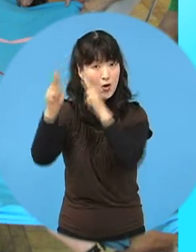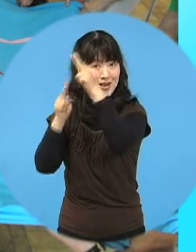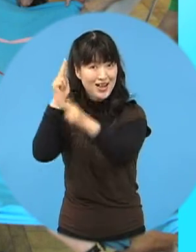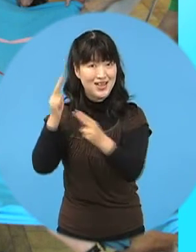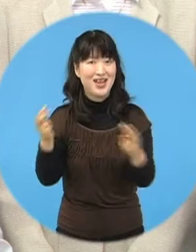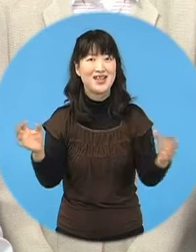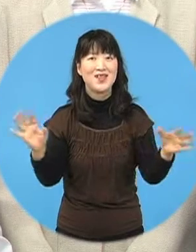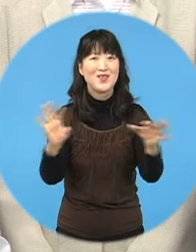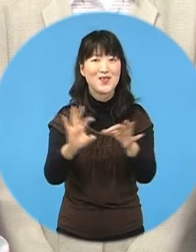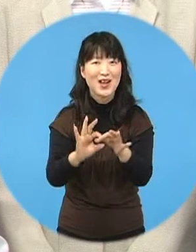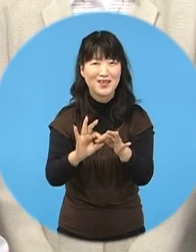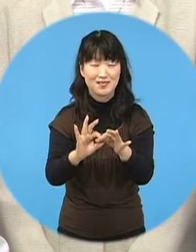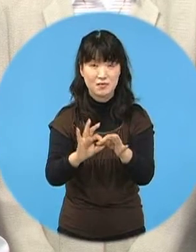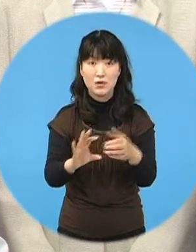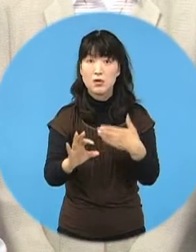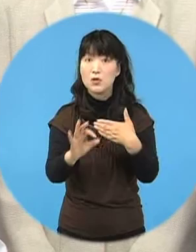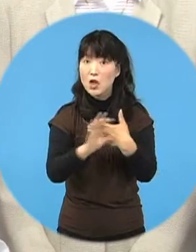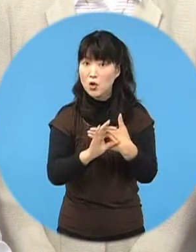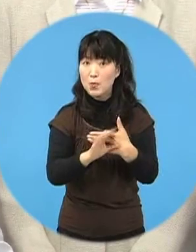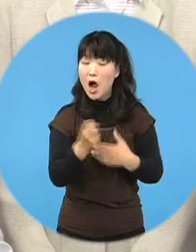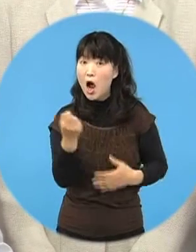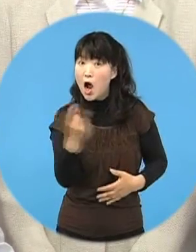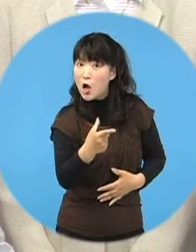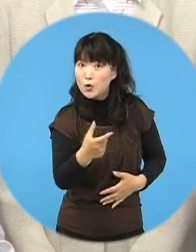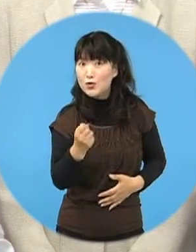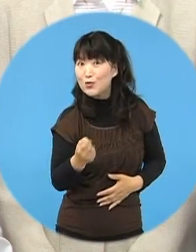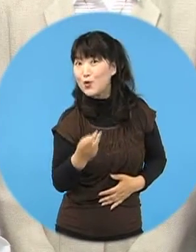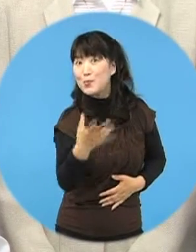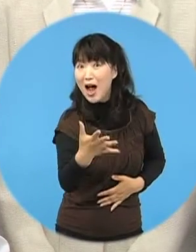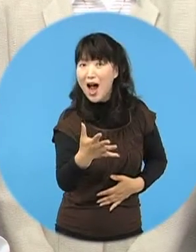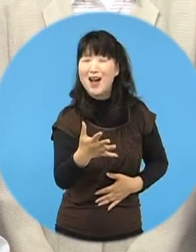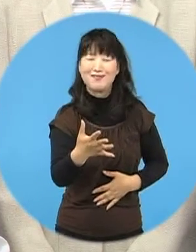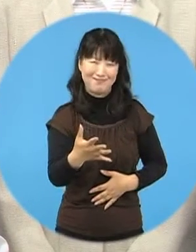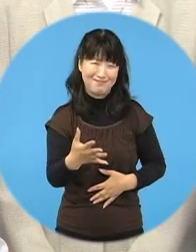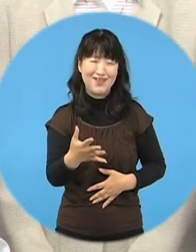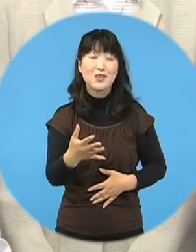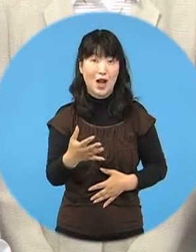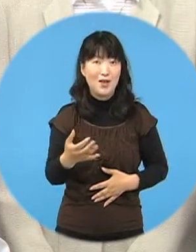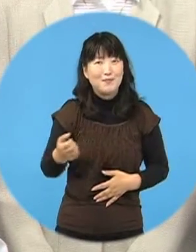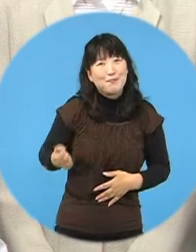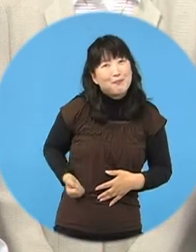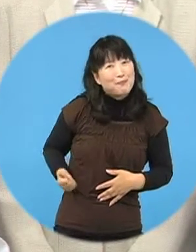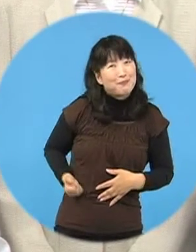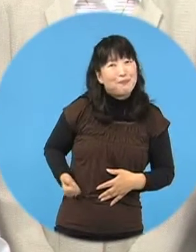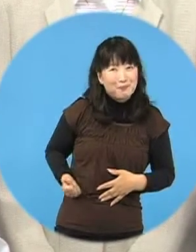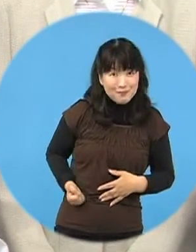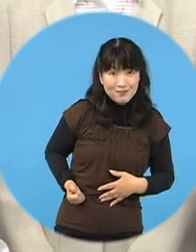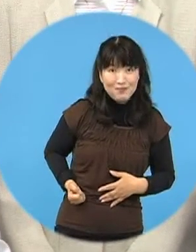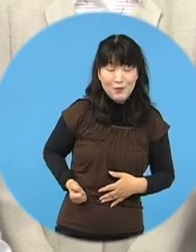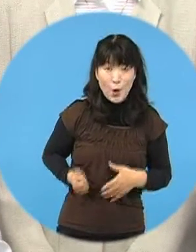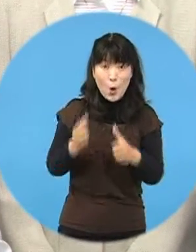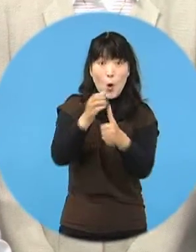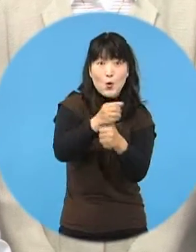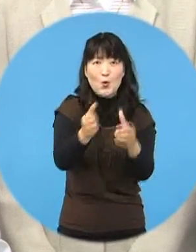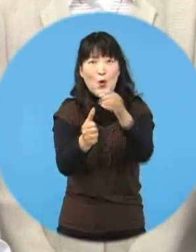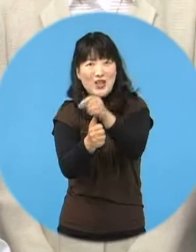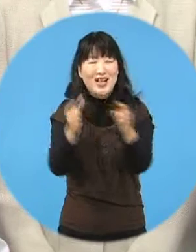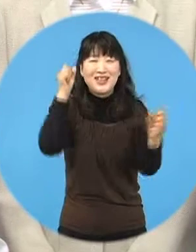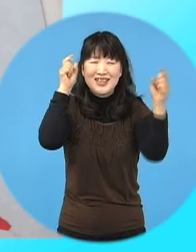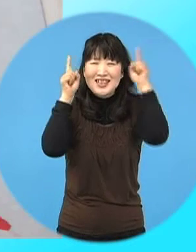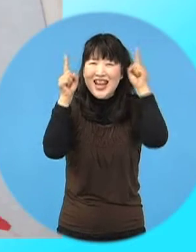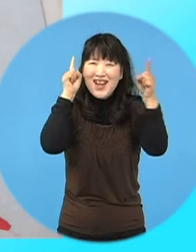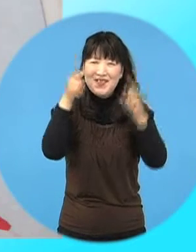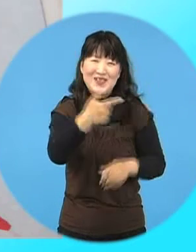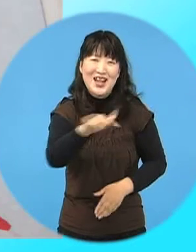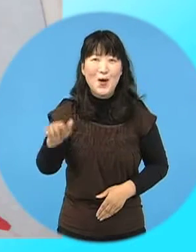ます。早口グーチョキパーですとか、毎回爆笑の土壌さんゲームっていうのはとても